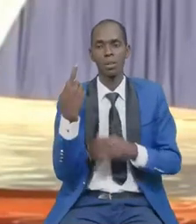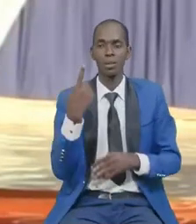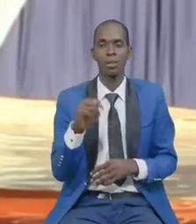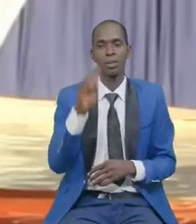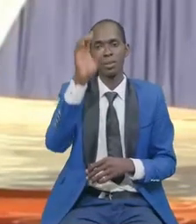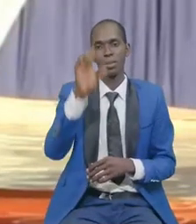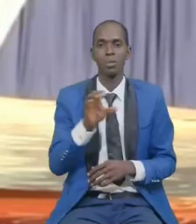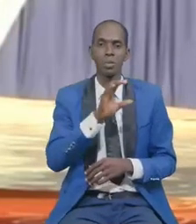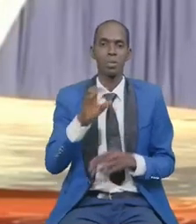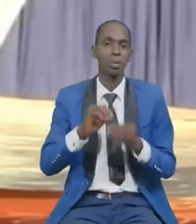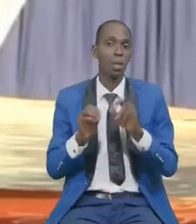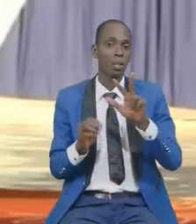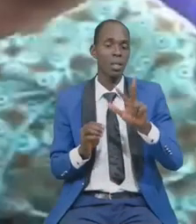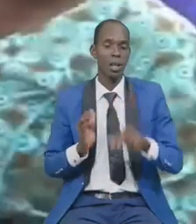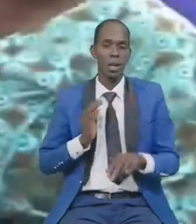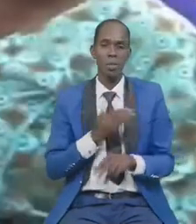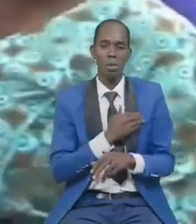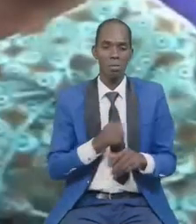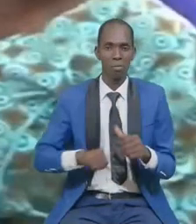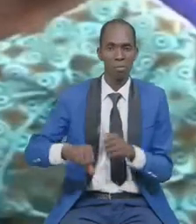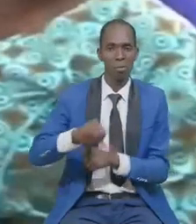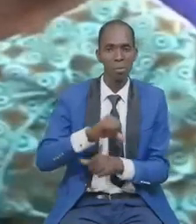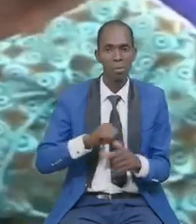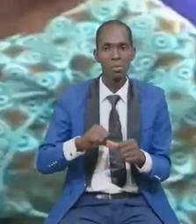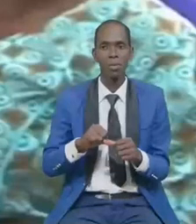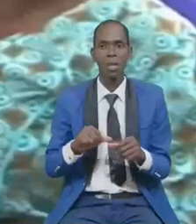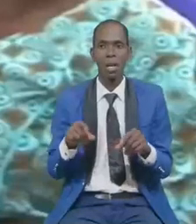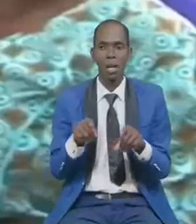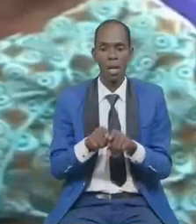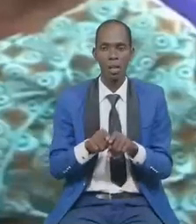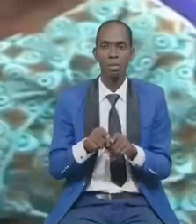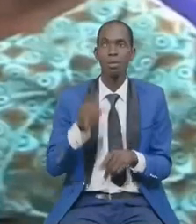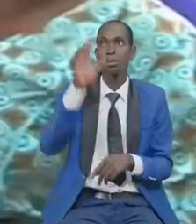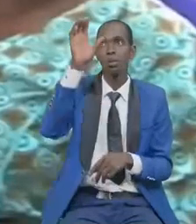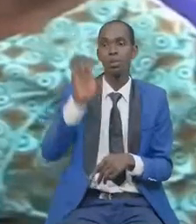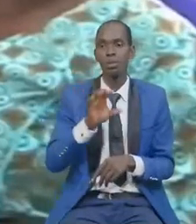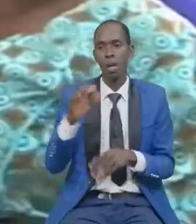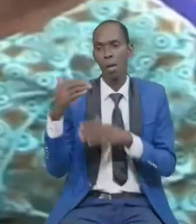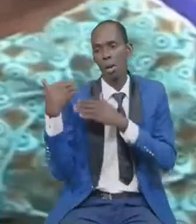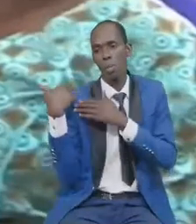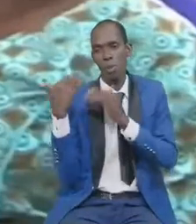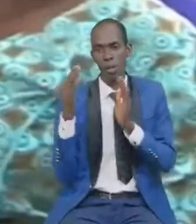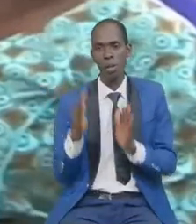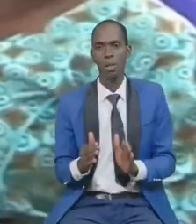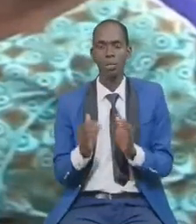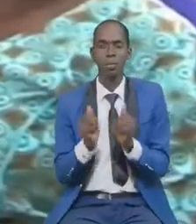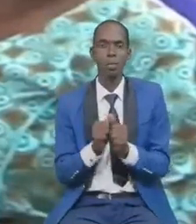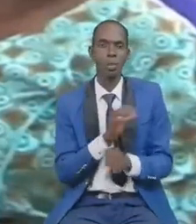notre communion comme porteur de croix avec Christ. Notre